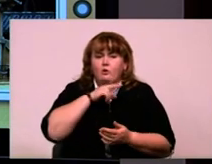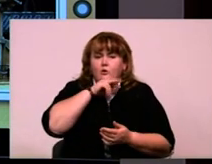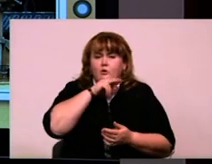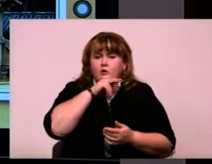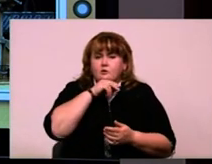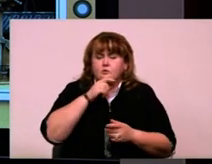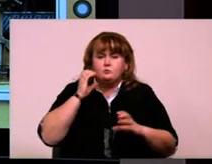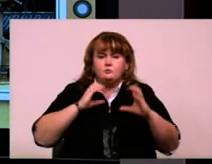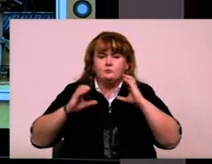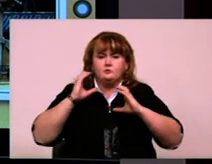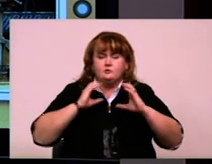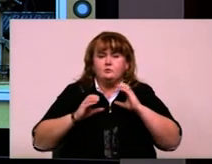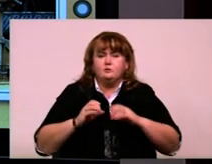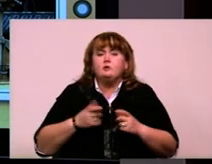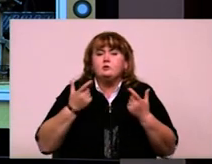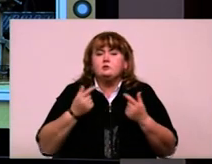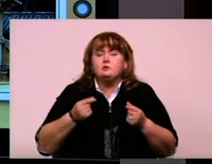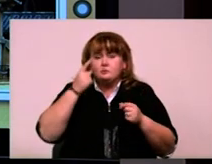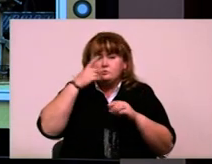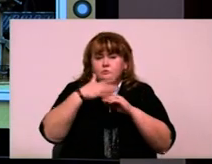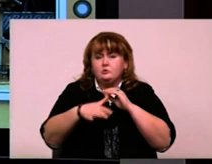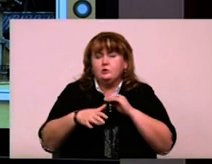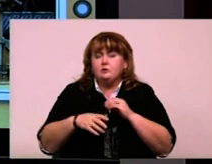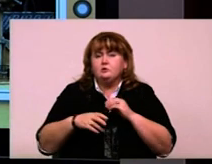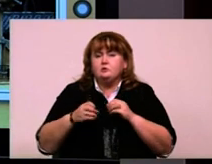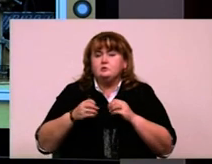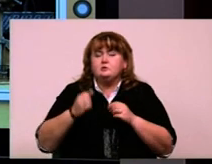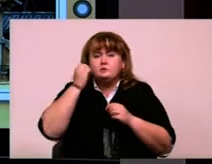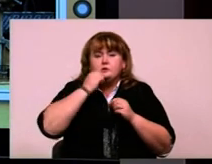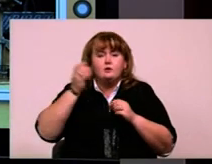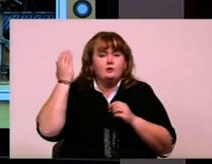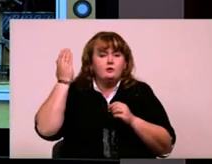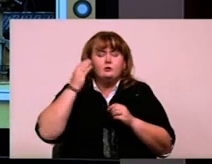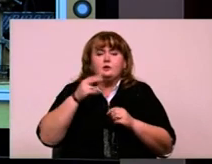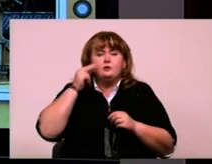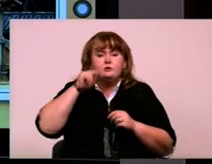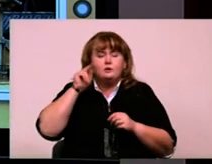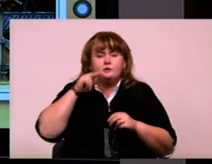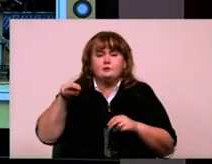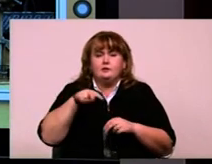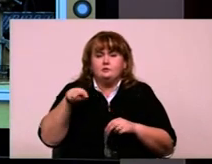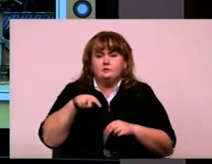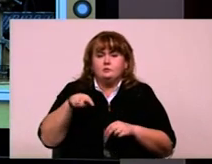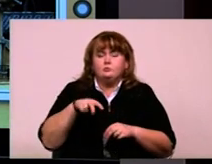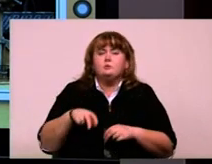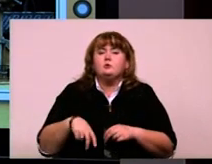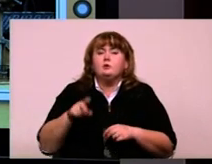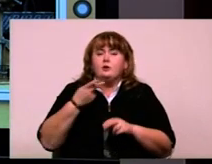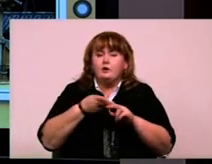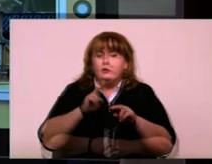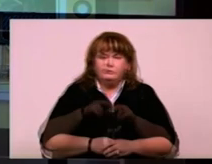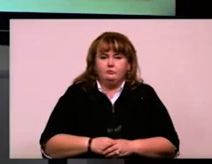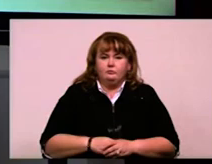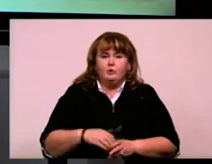Корейский университет, где изучалась классическая китайская литература. Также именно в